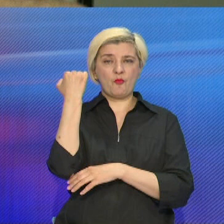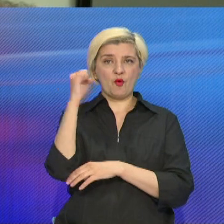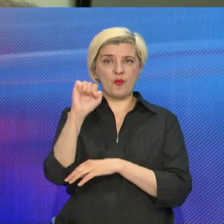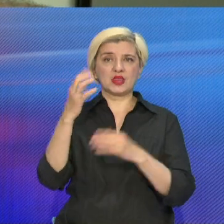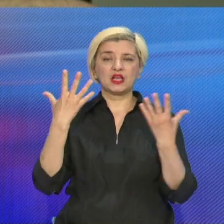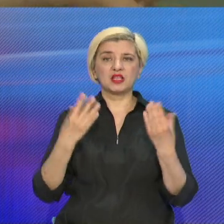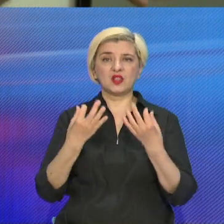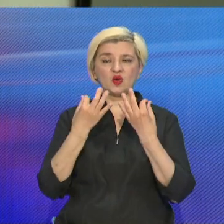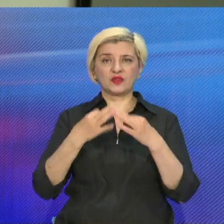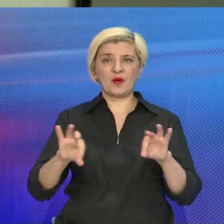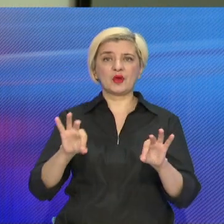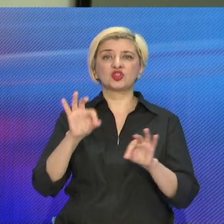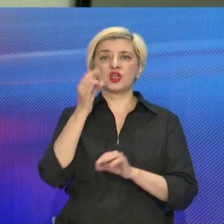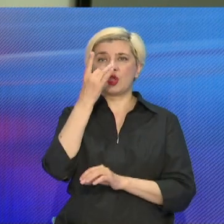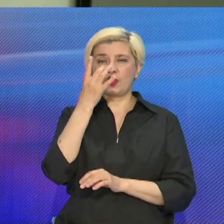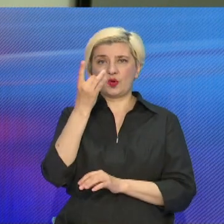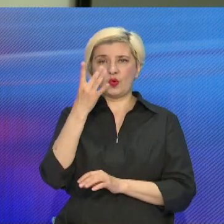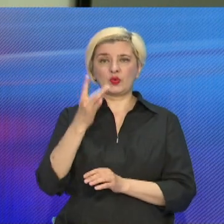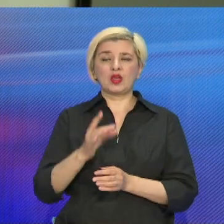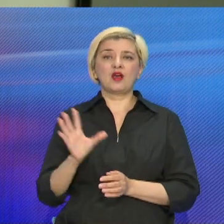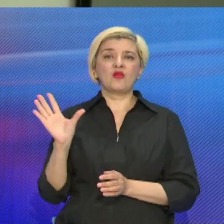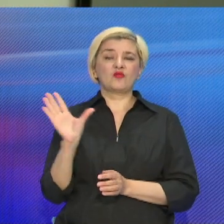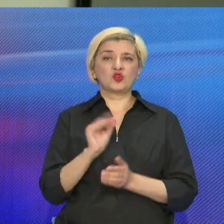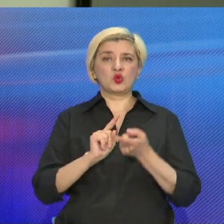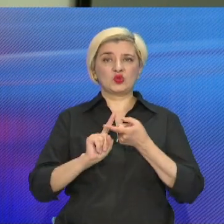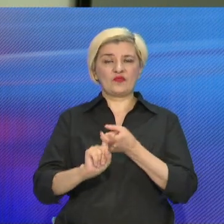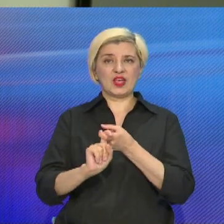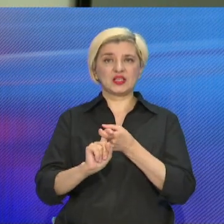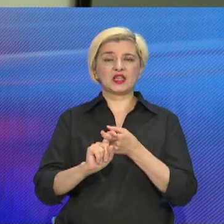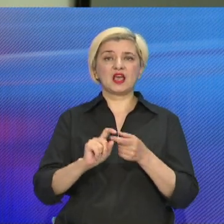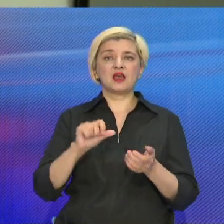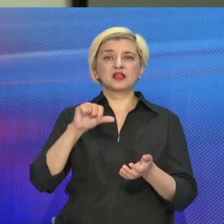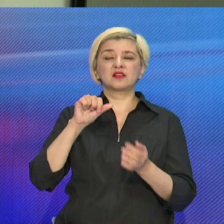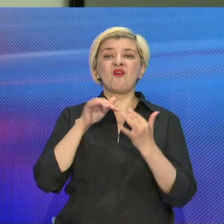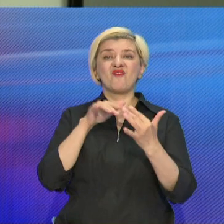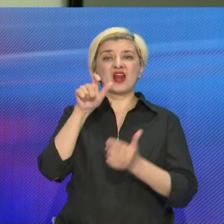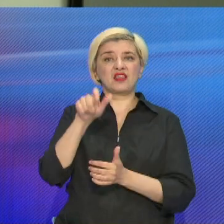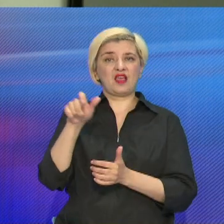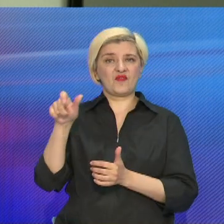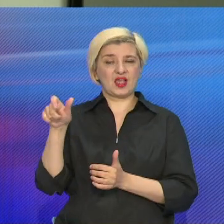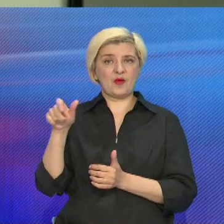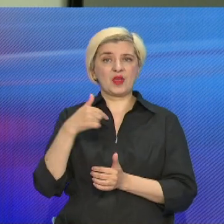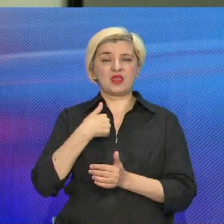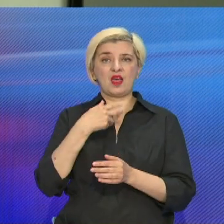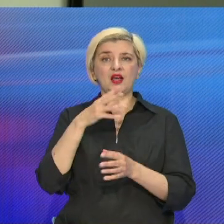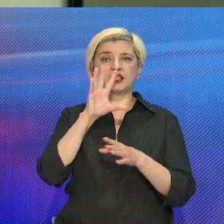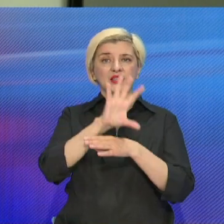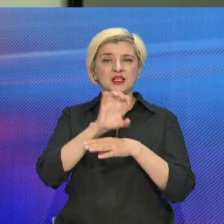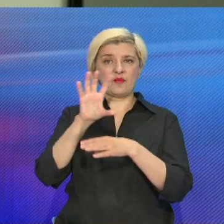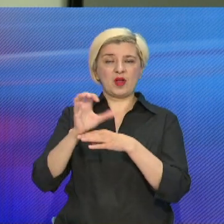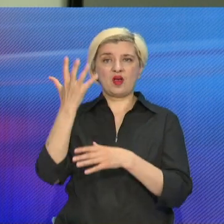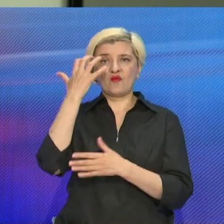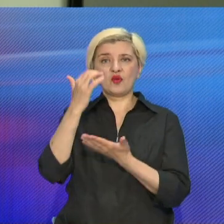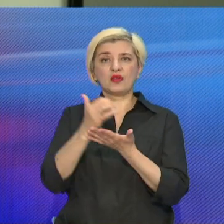День освобождения Гродно, все связано с фронтовиками, я снимал, фототека